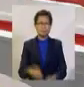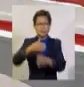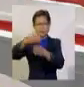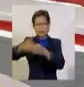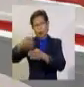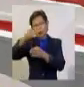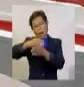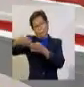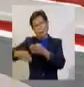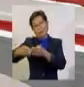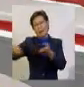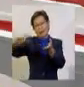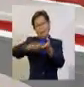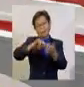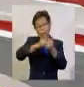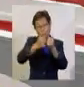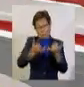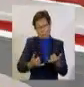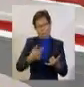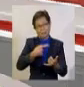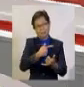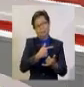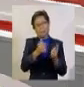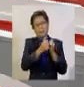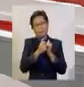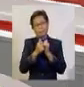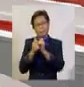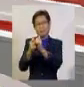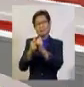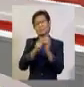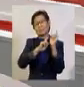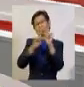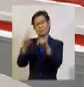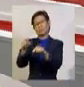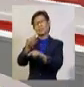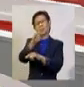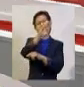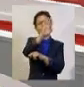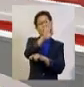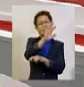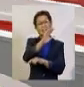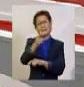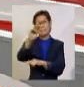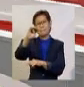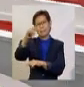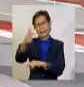Sekian untuk laporan sukan pada hari ini. Jadi kita kembali semua bersama dengan Mac dan juga Fatih. Silakan.